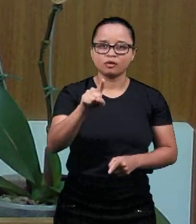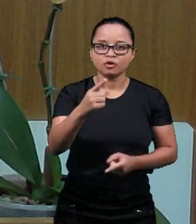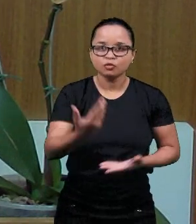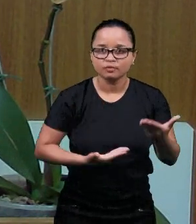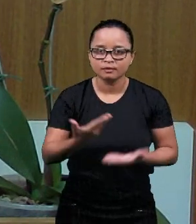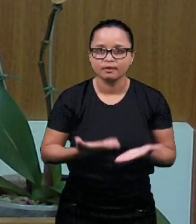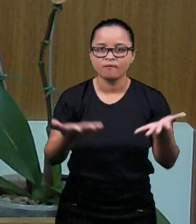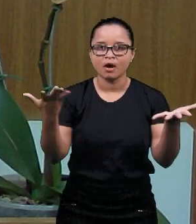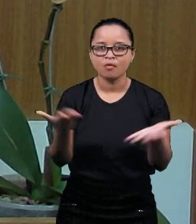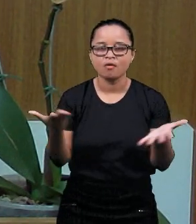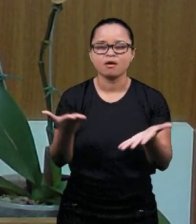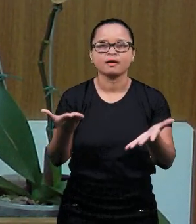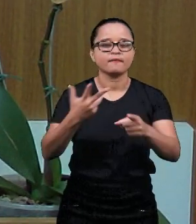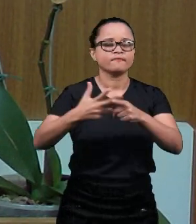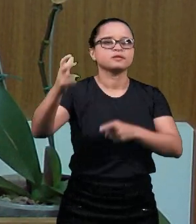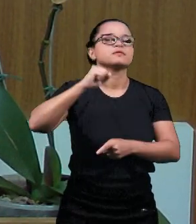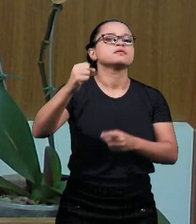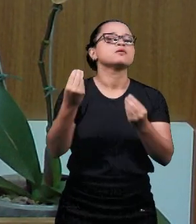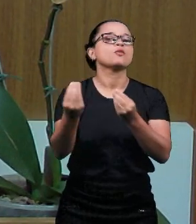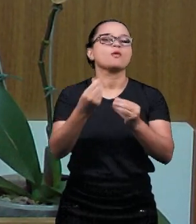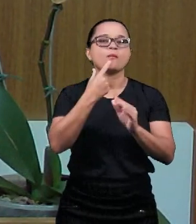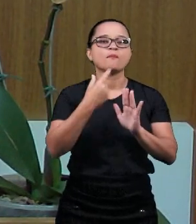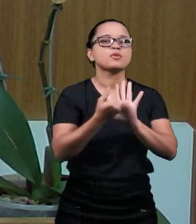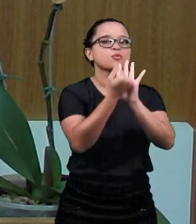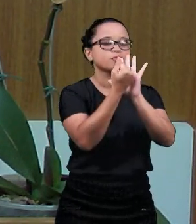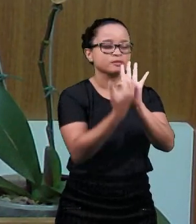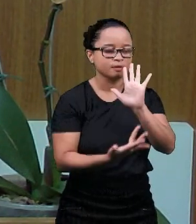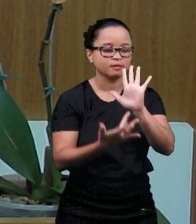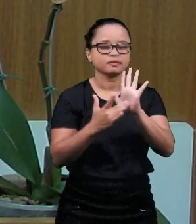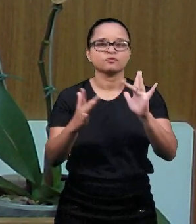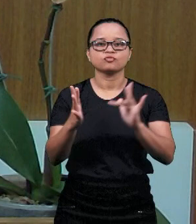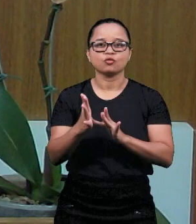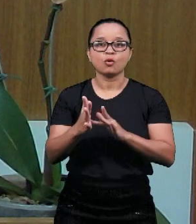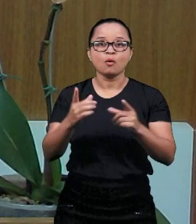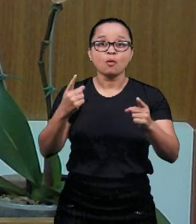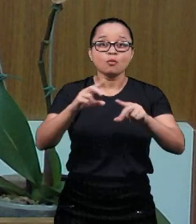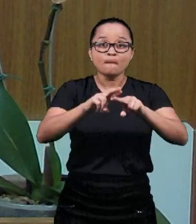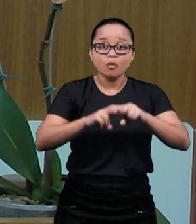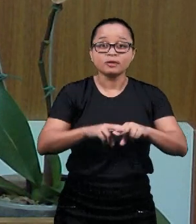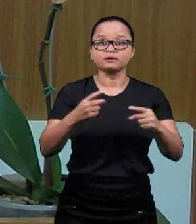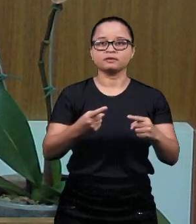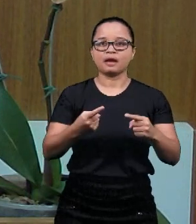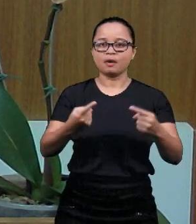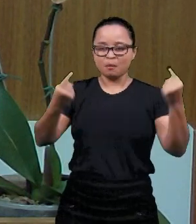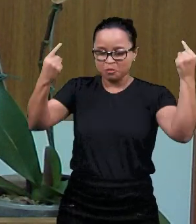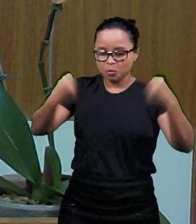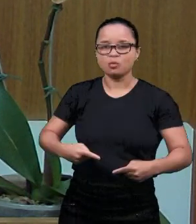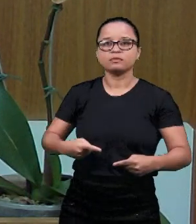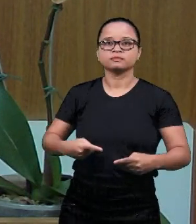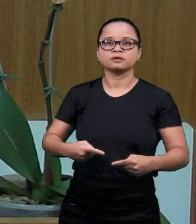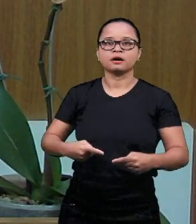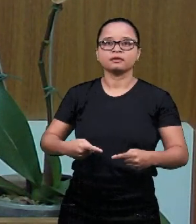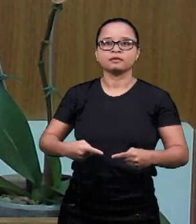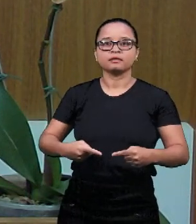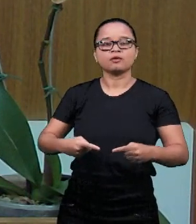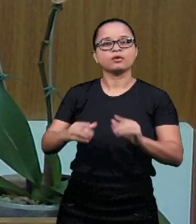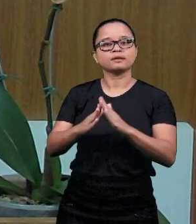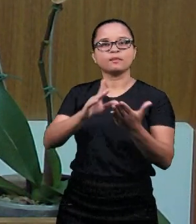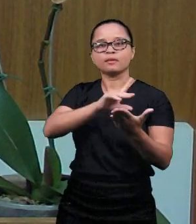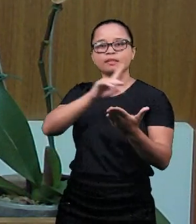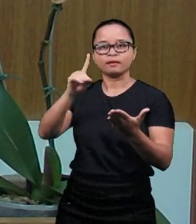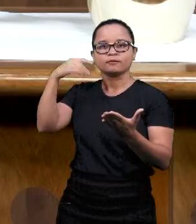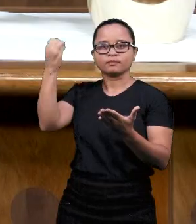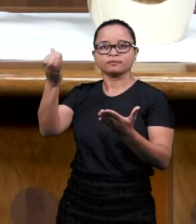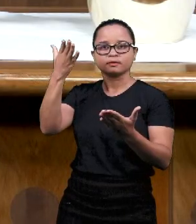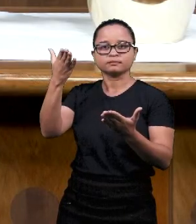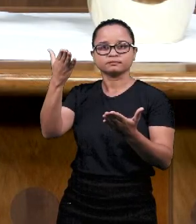lutte contre le sang et contre la parole révélée. Que Dieu bénisse à tous, la paix du Seigneur. Je veux saluer à tous les frères et sœurs dans la